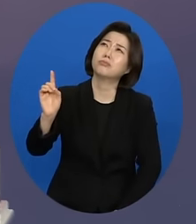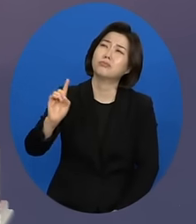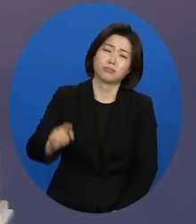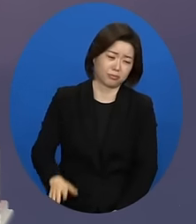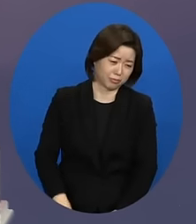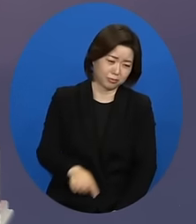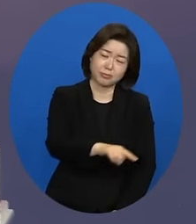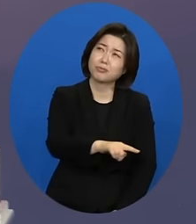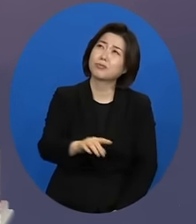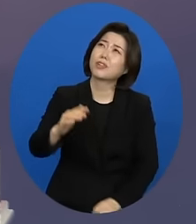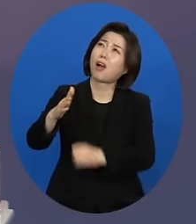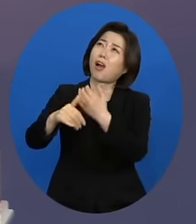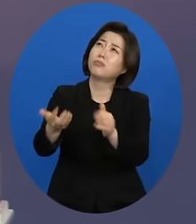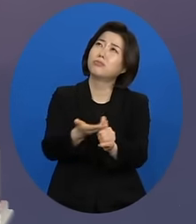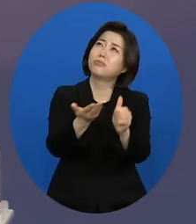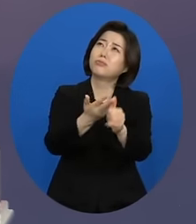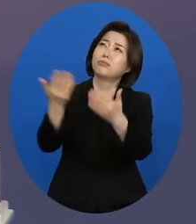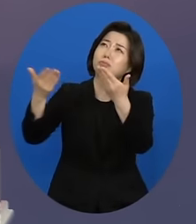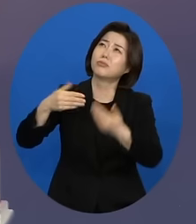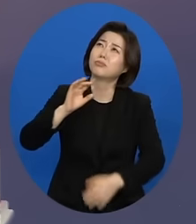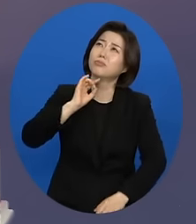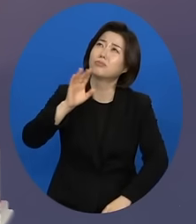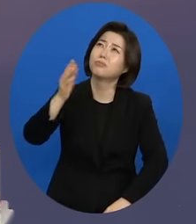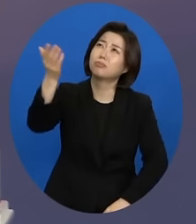하나님이 키우신다고 했잖아요.